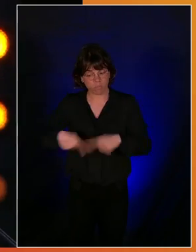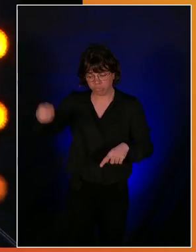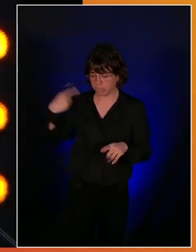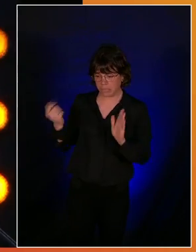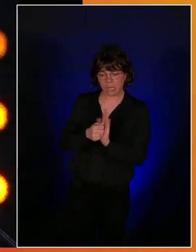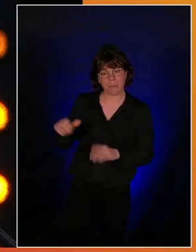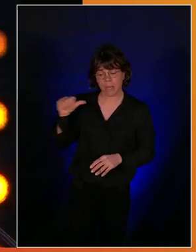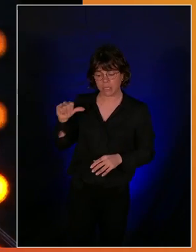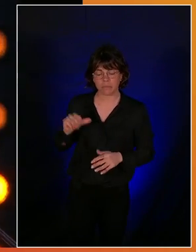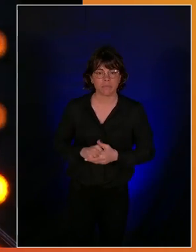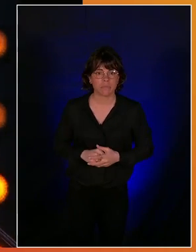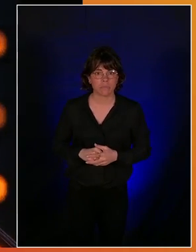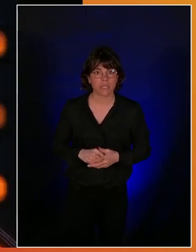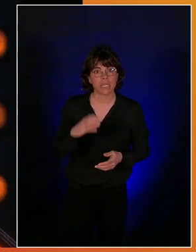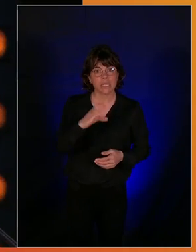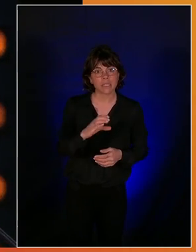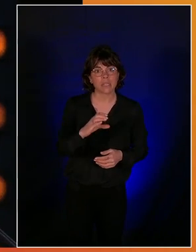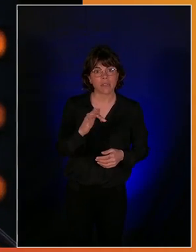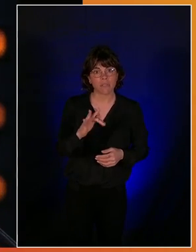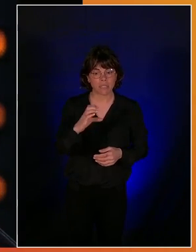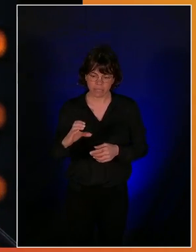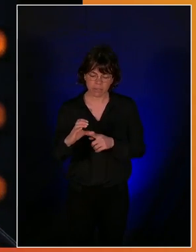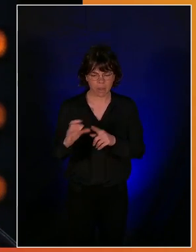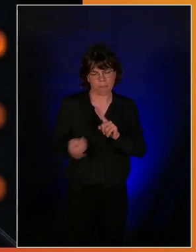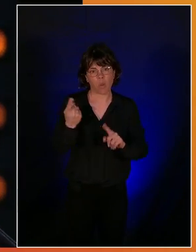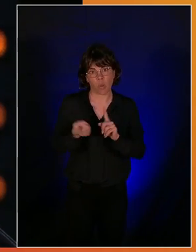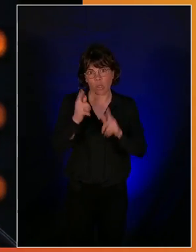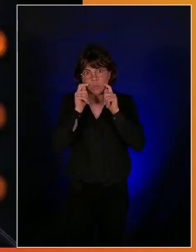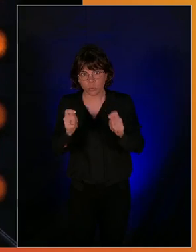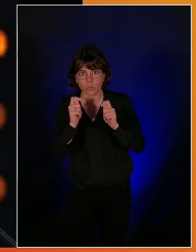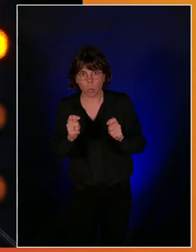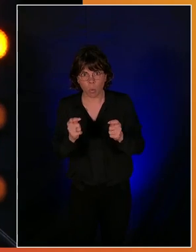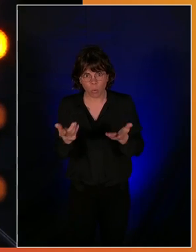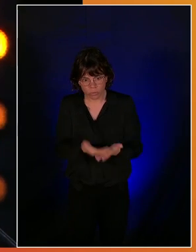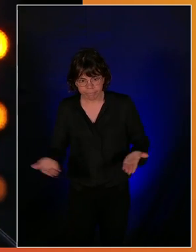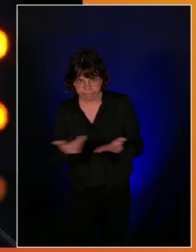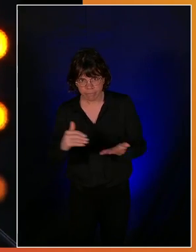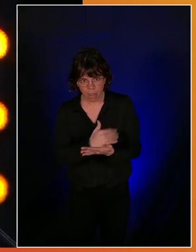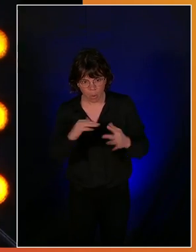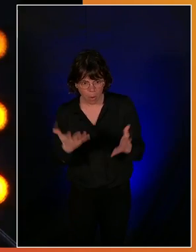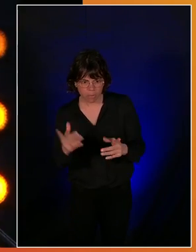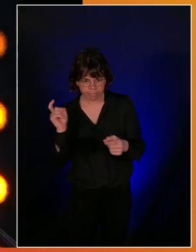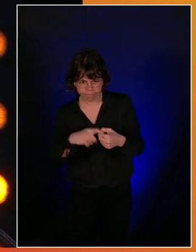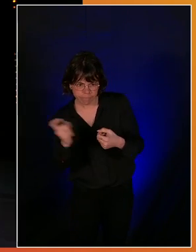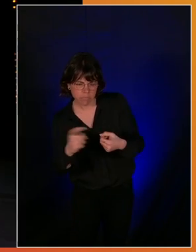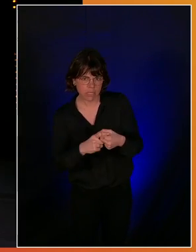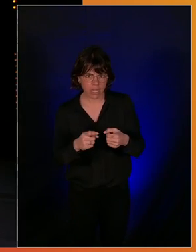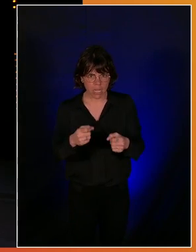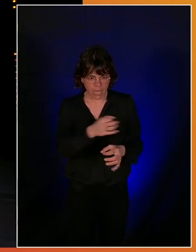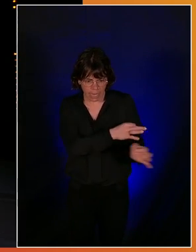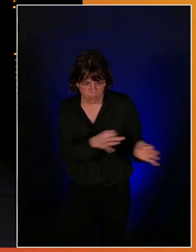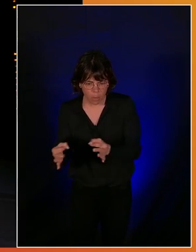mardi la CFC doit se soucier également de l'état de la syndicalisation de la rentrée régulière des